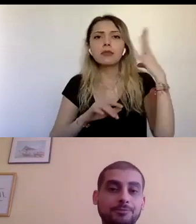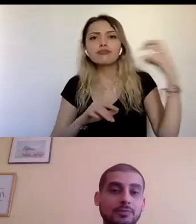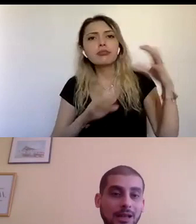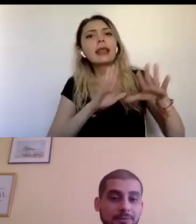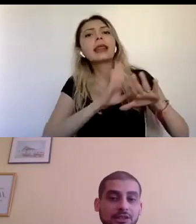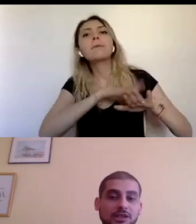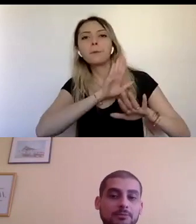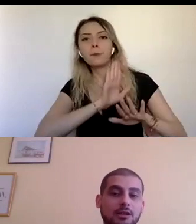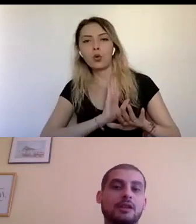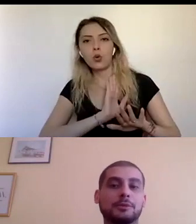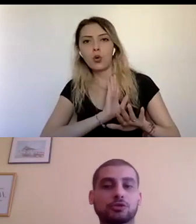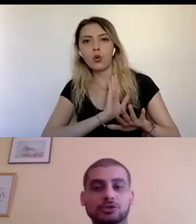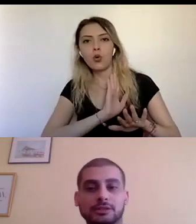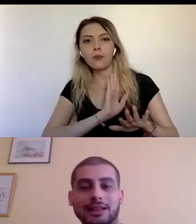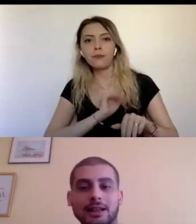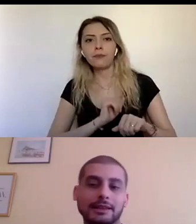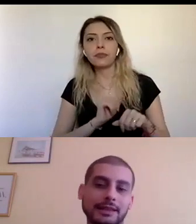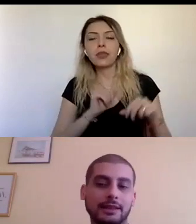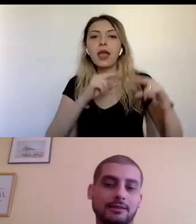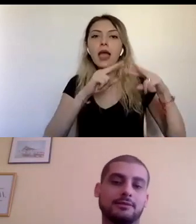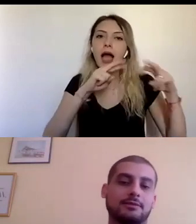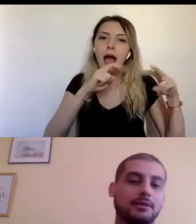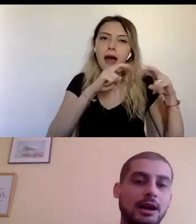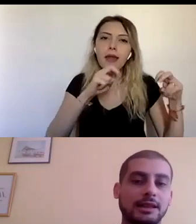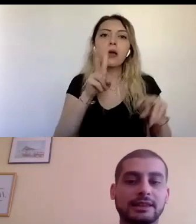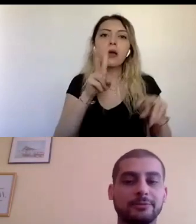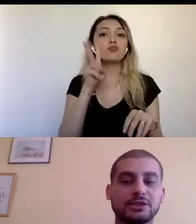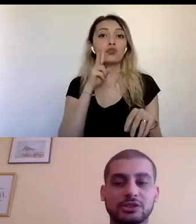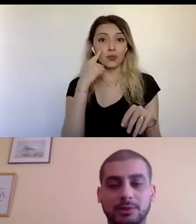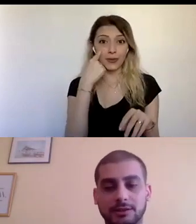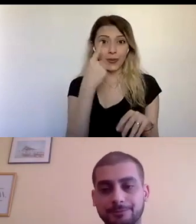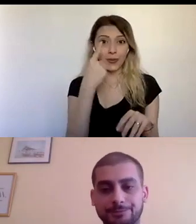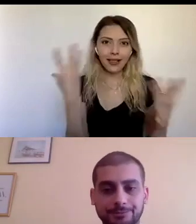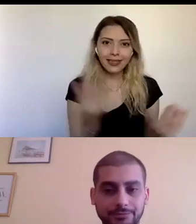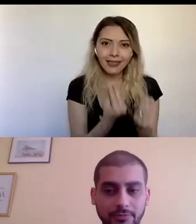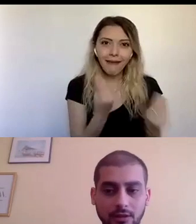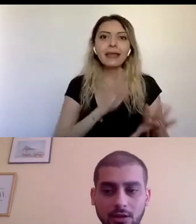işbirliğinde yaptığı işlem arama sonuçlarını daha iyi hale getirmeye çalışmak.